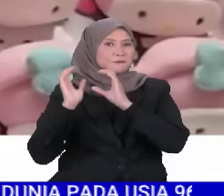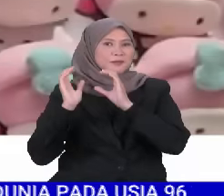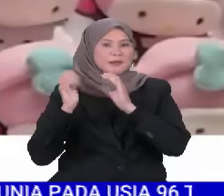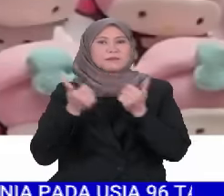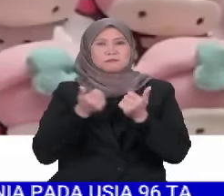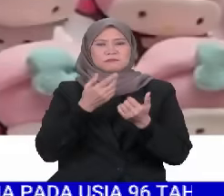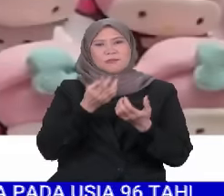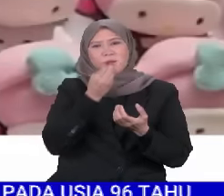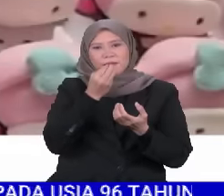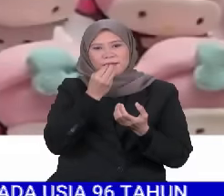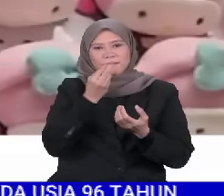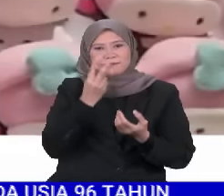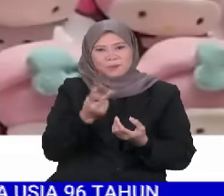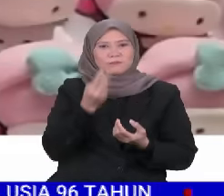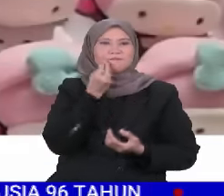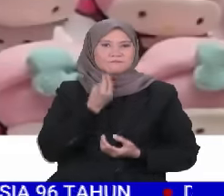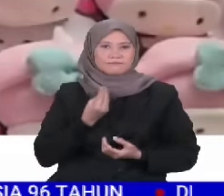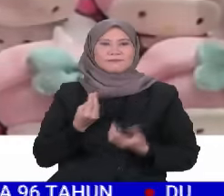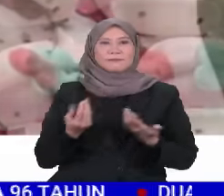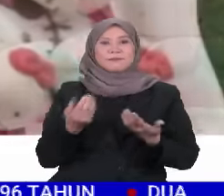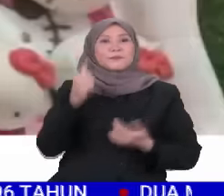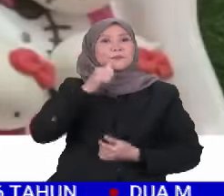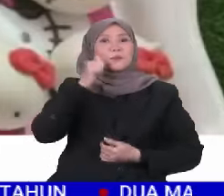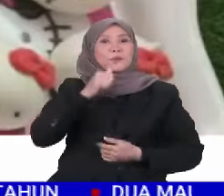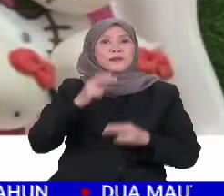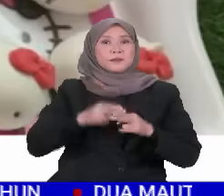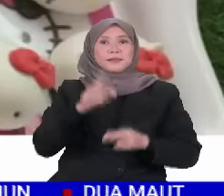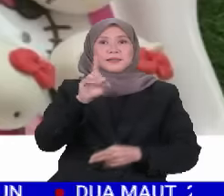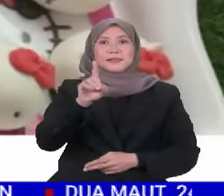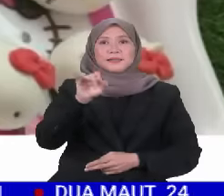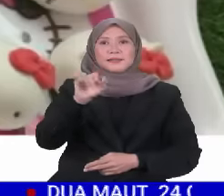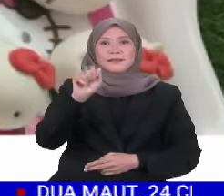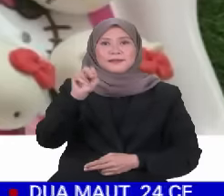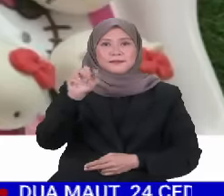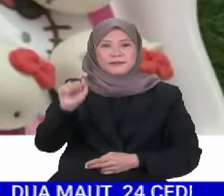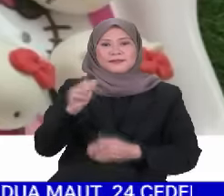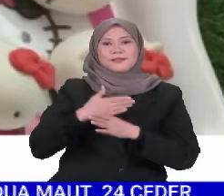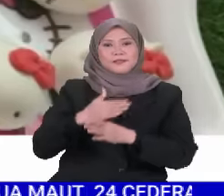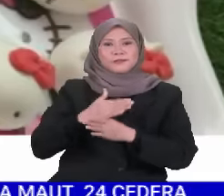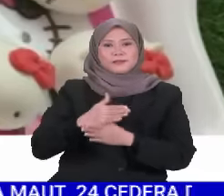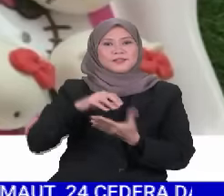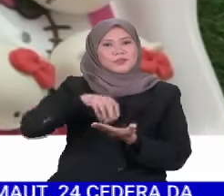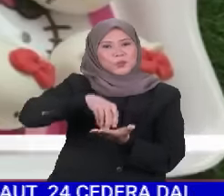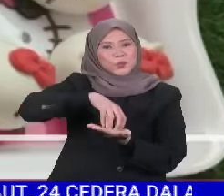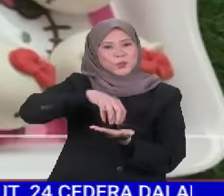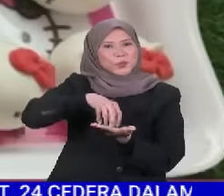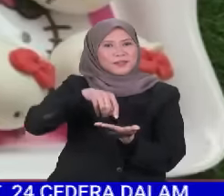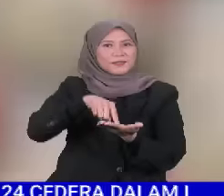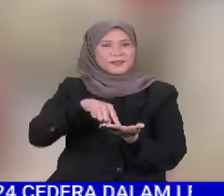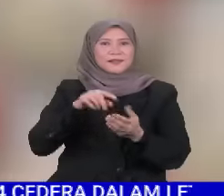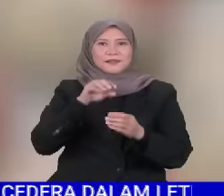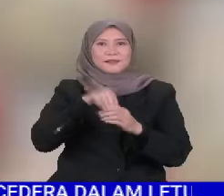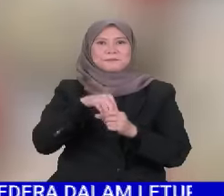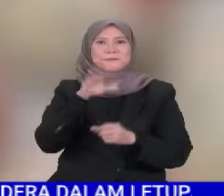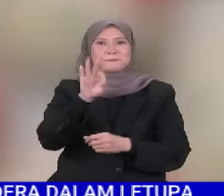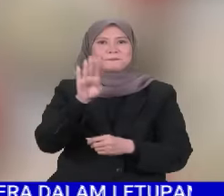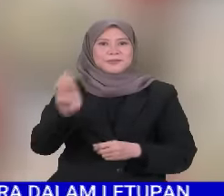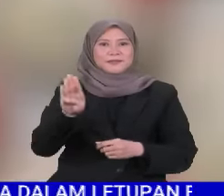ramai bahu menikmatinya seorang wanita dikendali sebagai Diana Pinky berkongsi keunikan kue koci miliknya